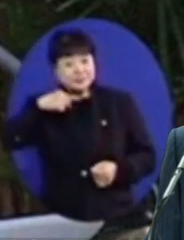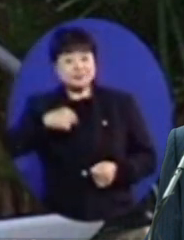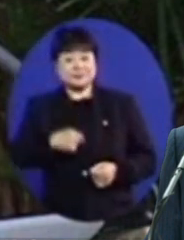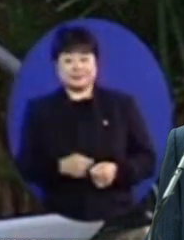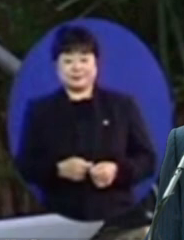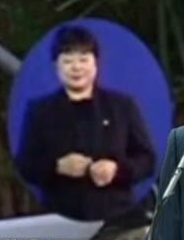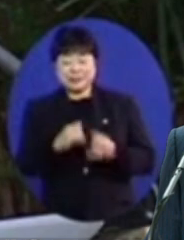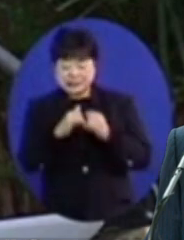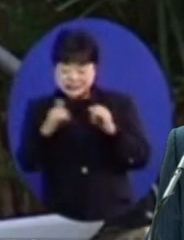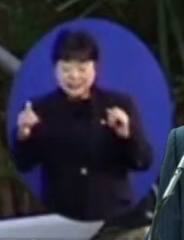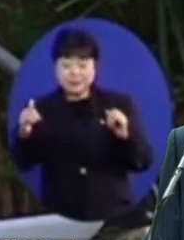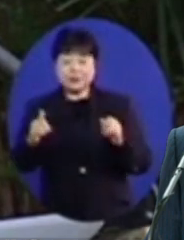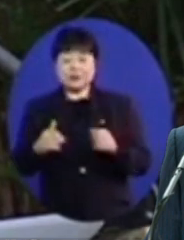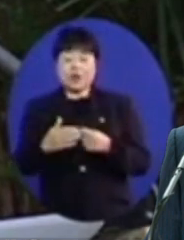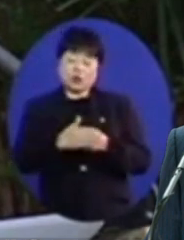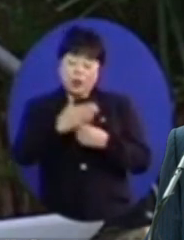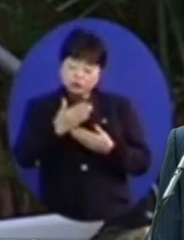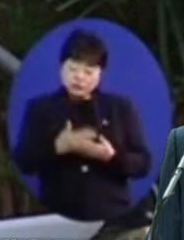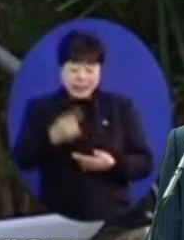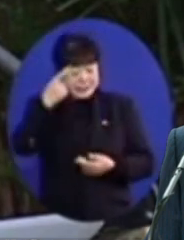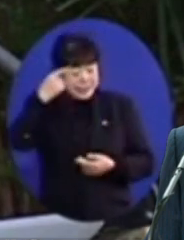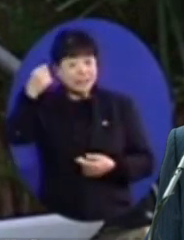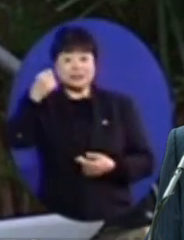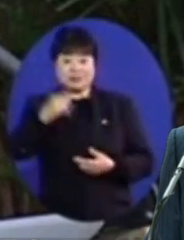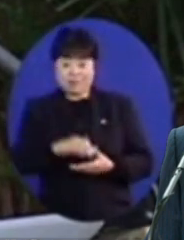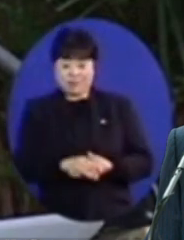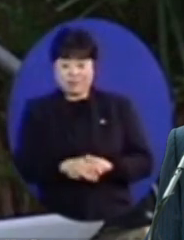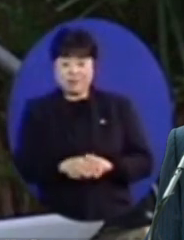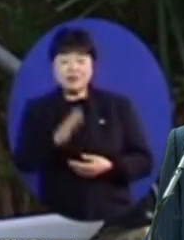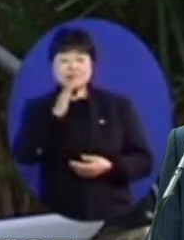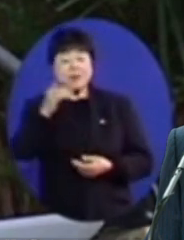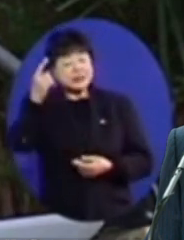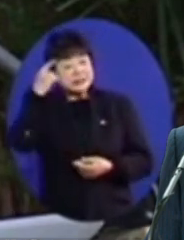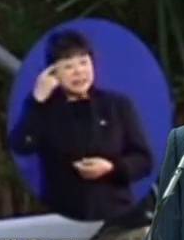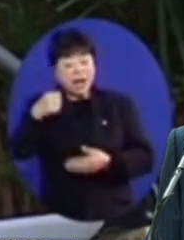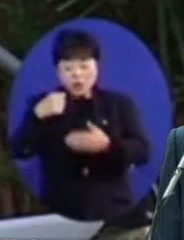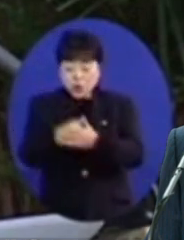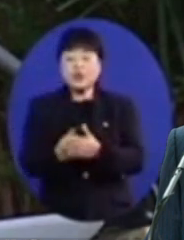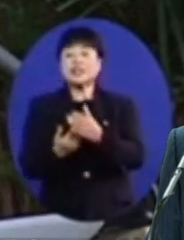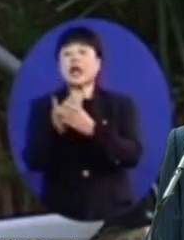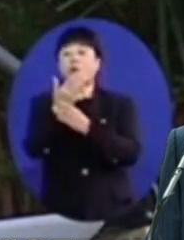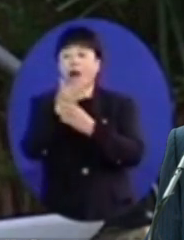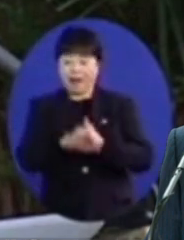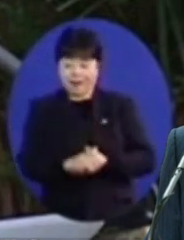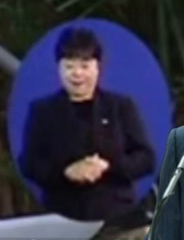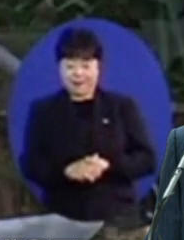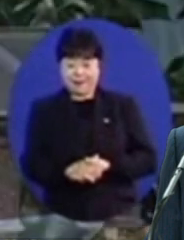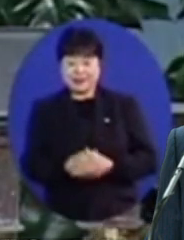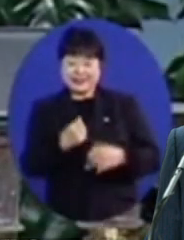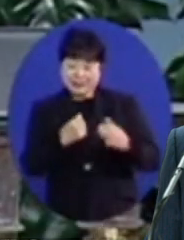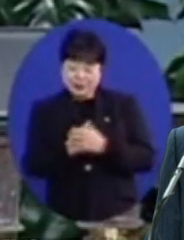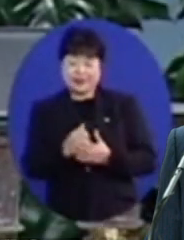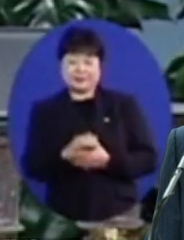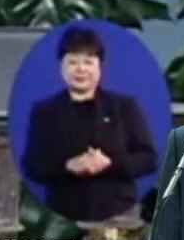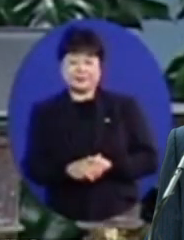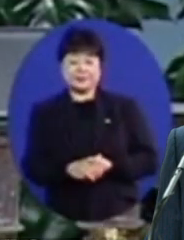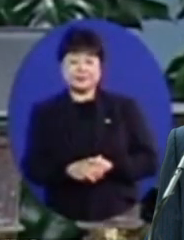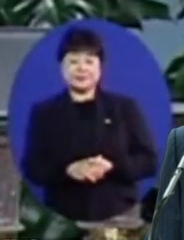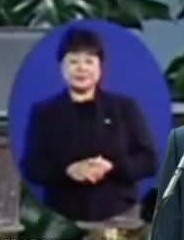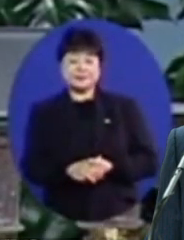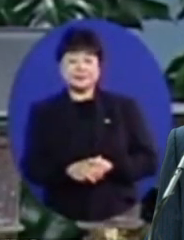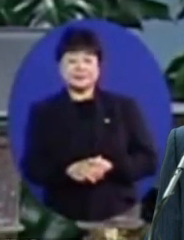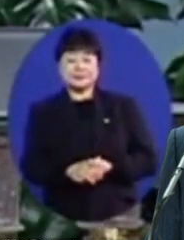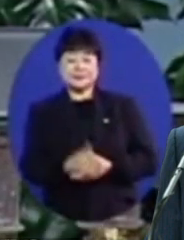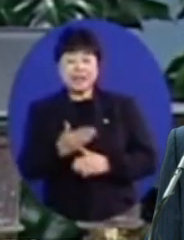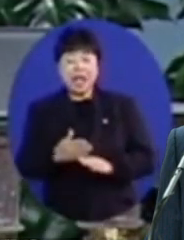사람들은 우리를 도와주려고 한다 그러한 생각의 용기가 굉장히 났었습니다 그래서 제가